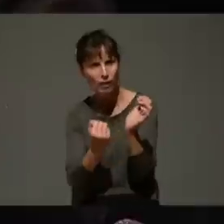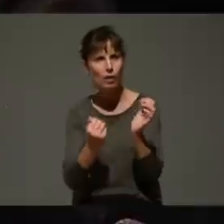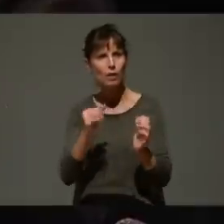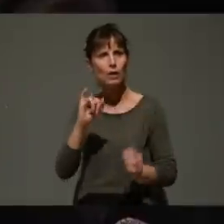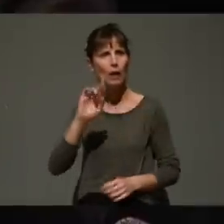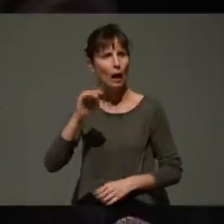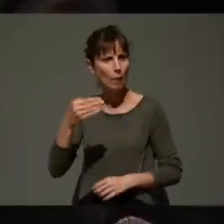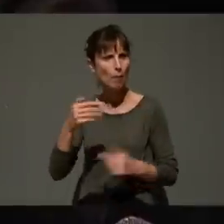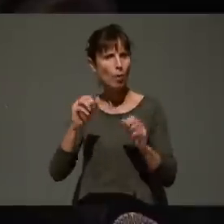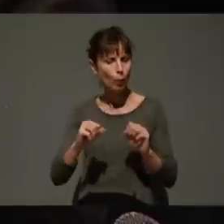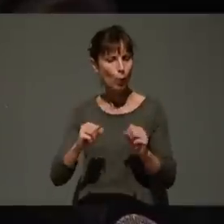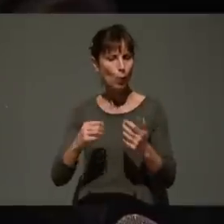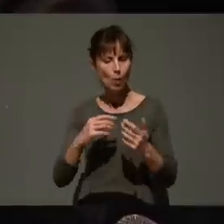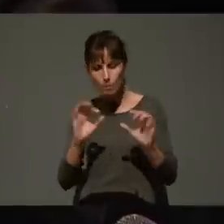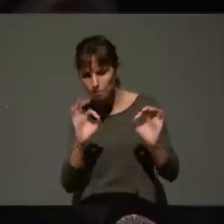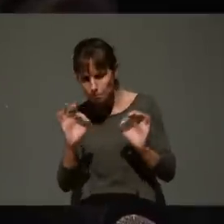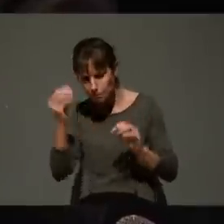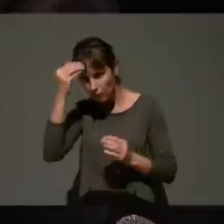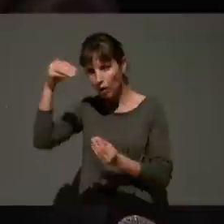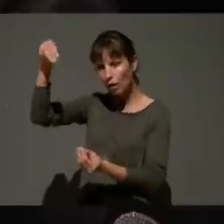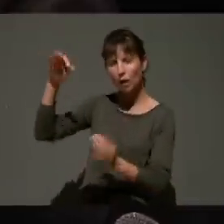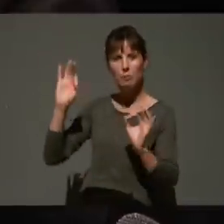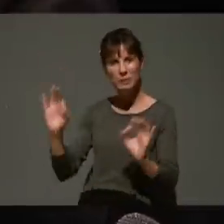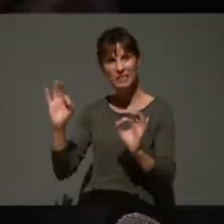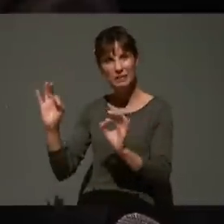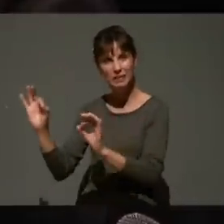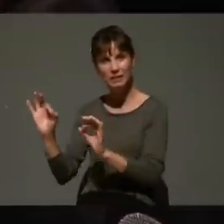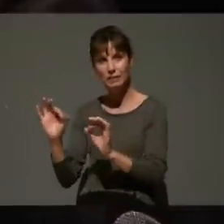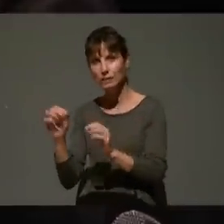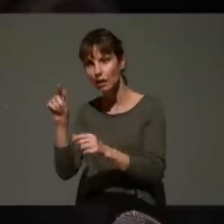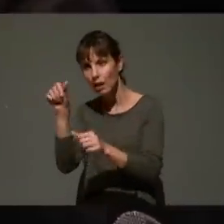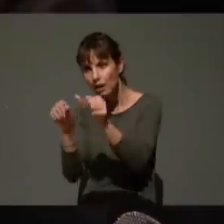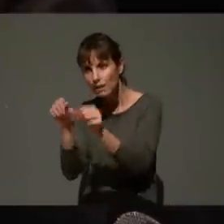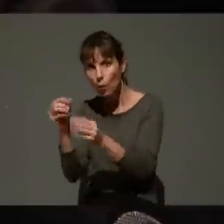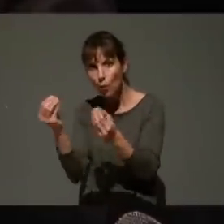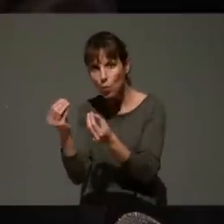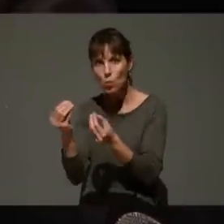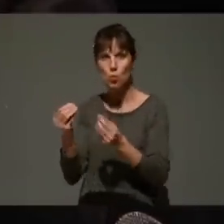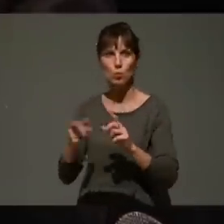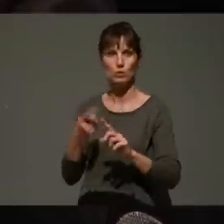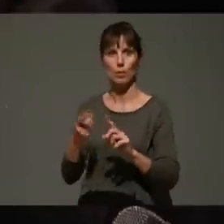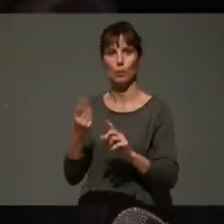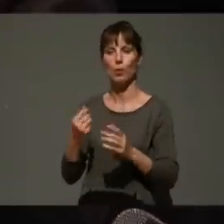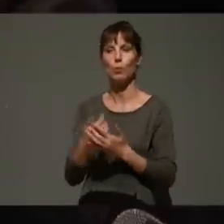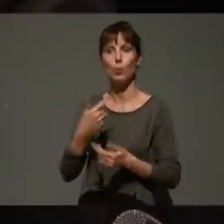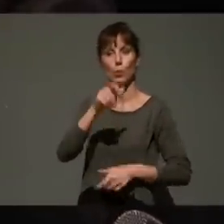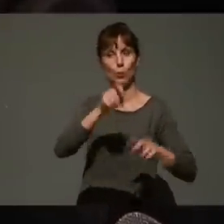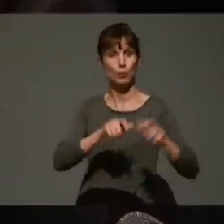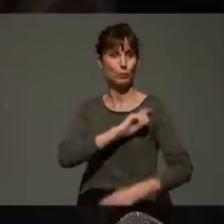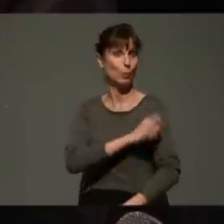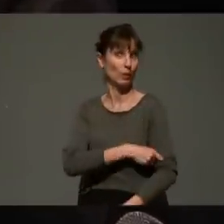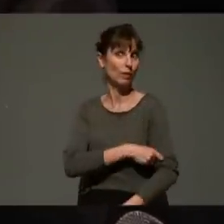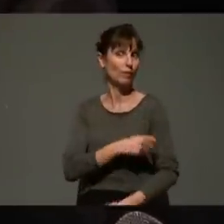qui nous permettent de bien mieux préciser quelle est la gravité de la lésion, et ça c'est important pour le sportif et pour le